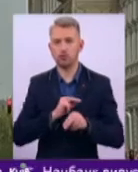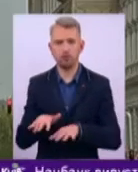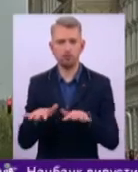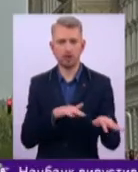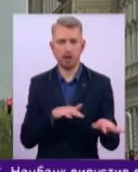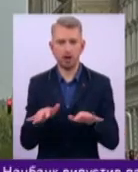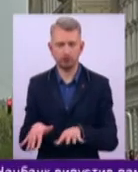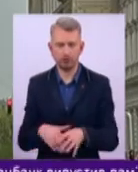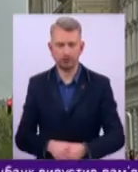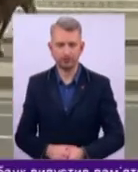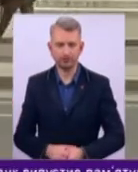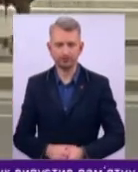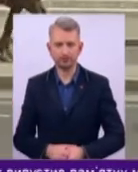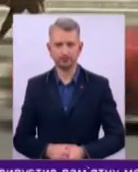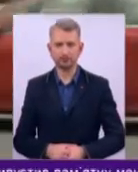міграцію.